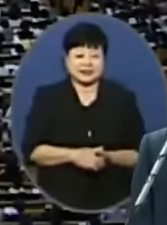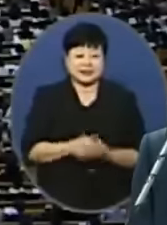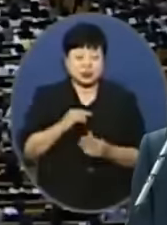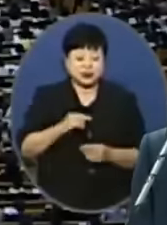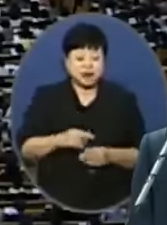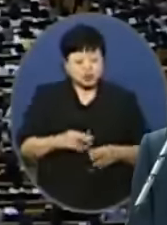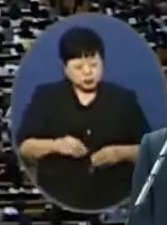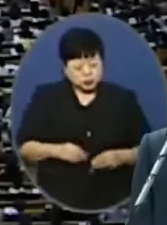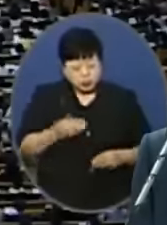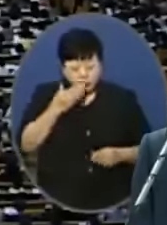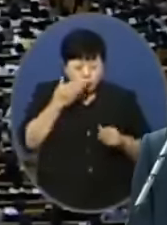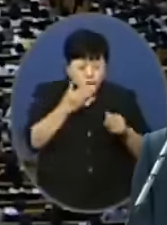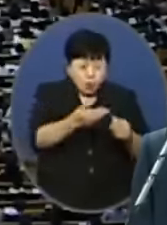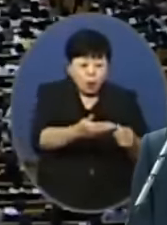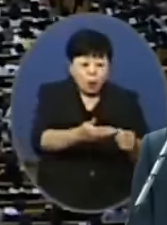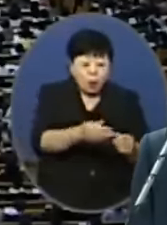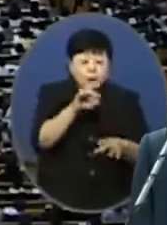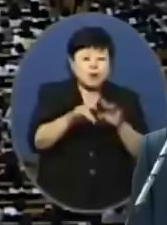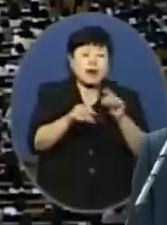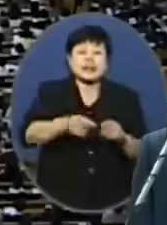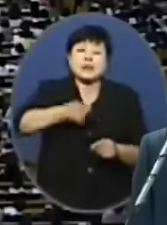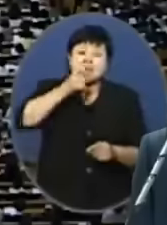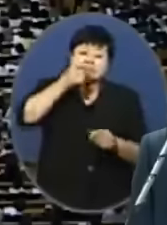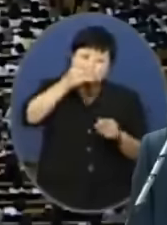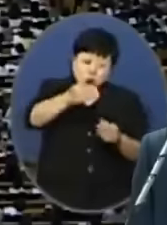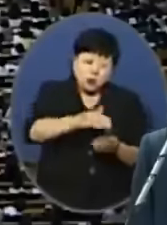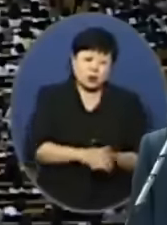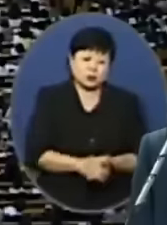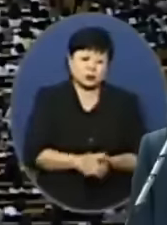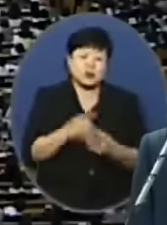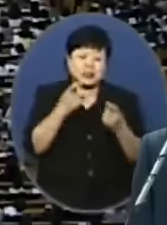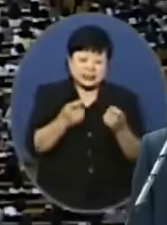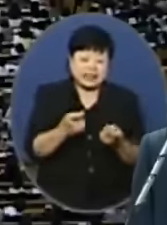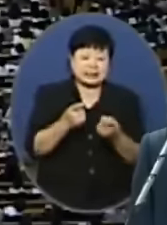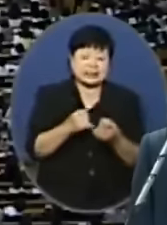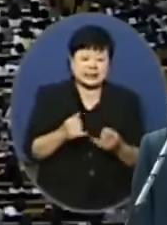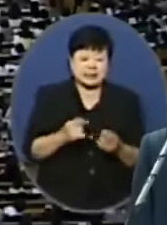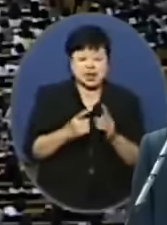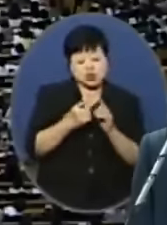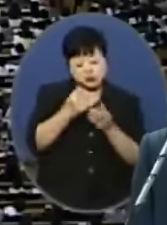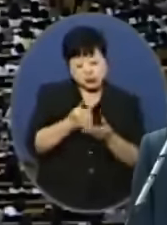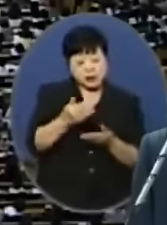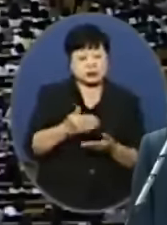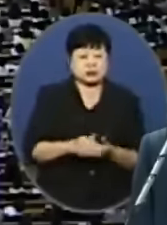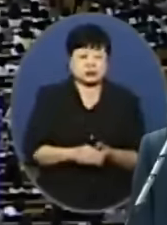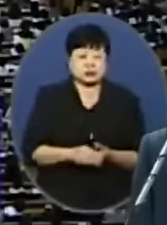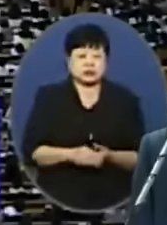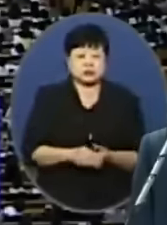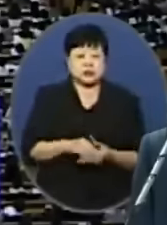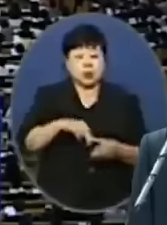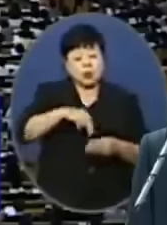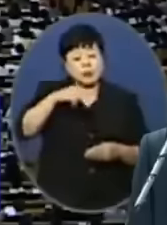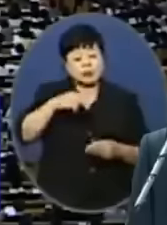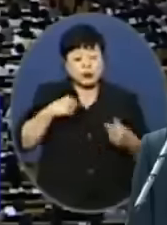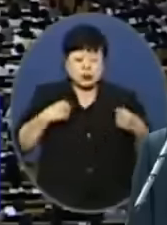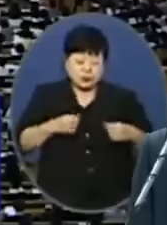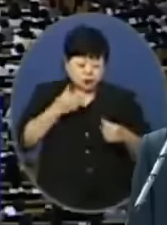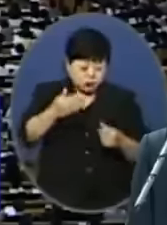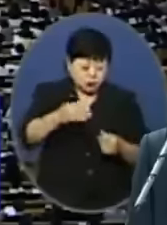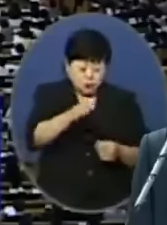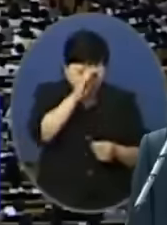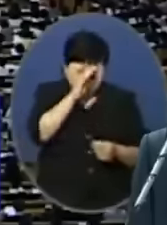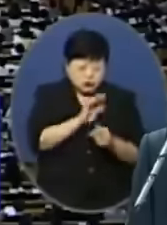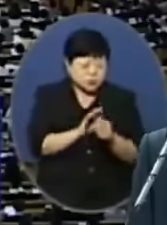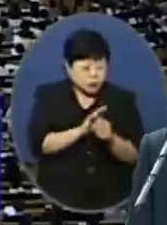때 너희가 먹을 것을 주었고 목마를 때 마시게 하였고 나그네 되었을 때 영접하였고 헐벗었을 때 옷을 입혔고 병들었을